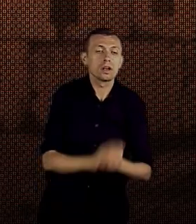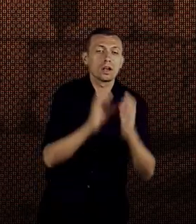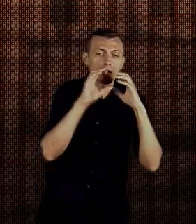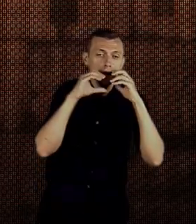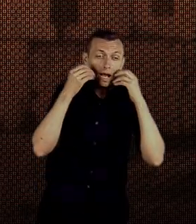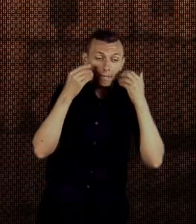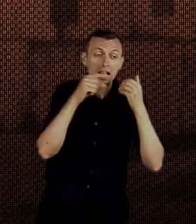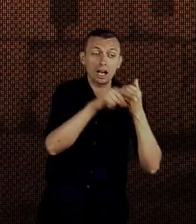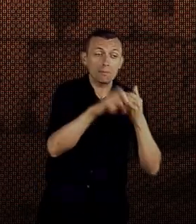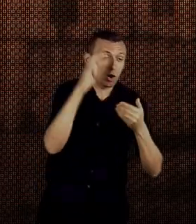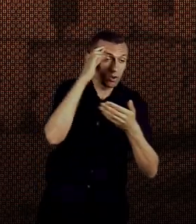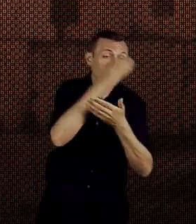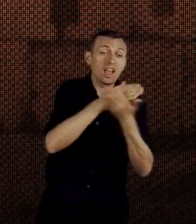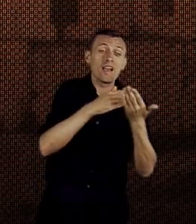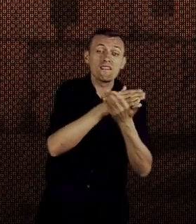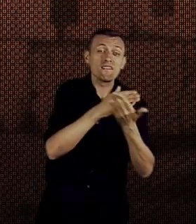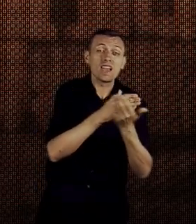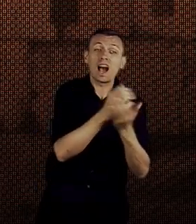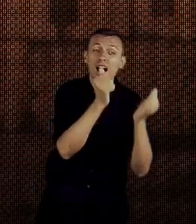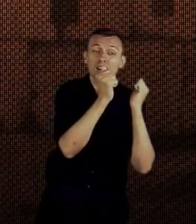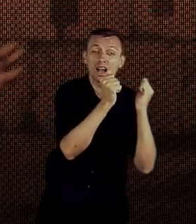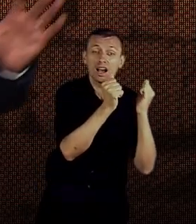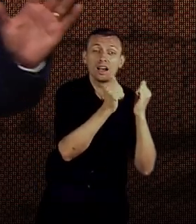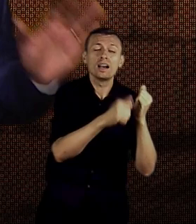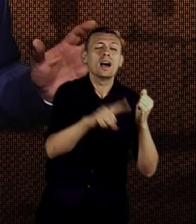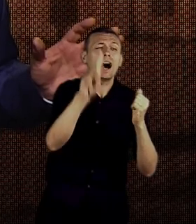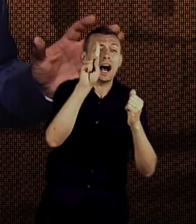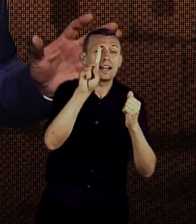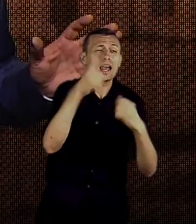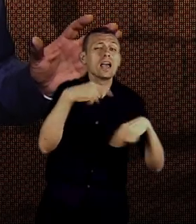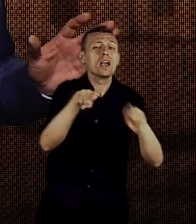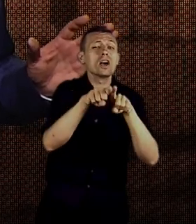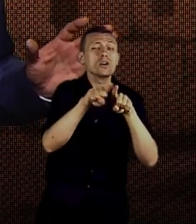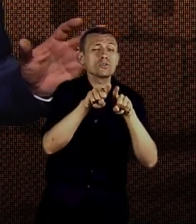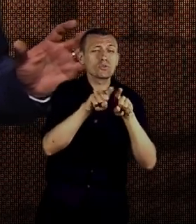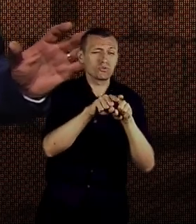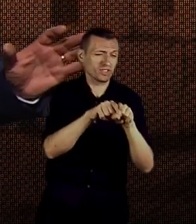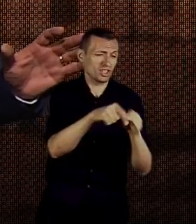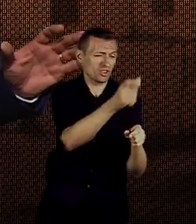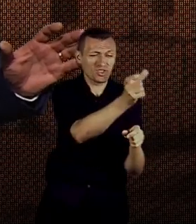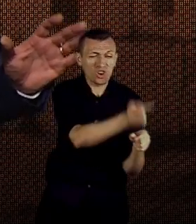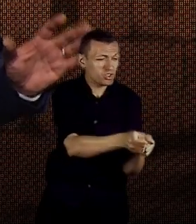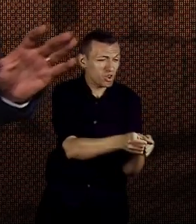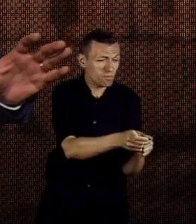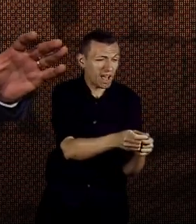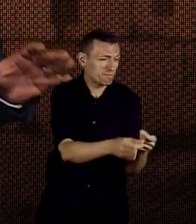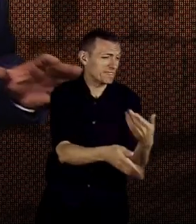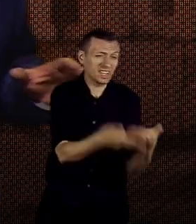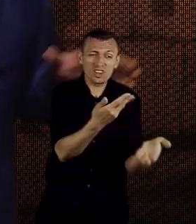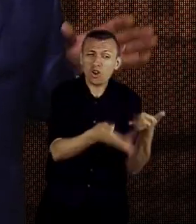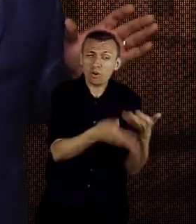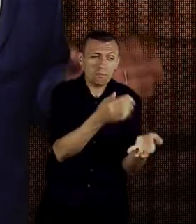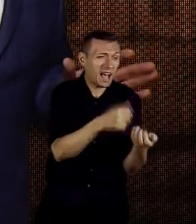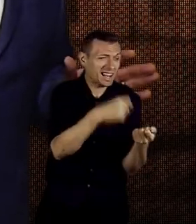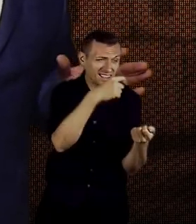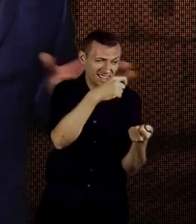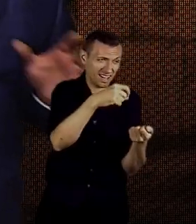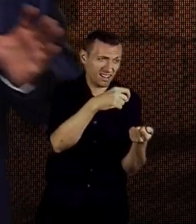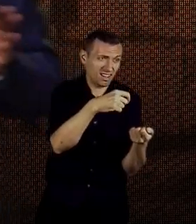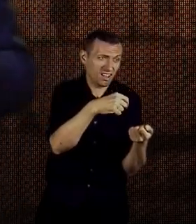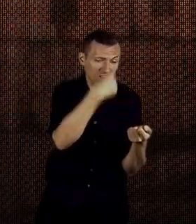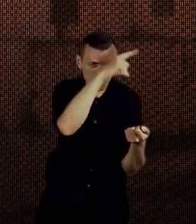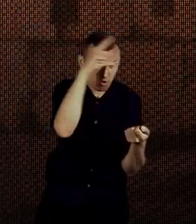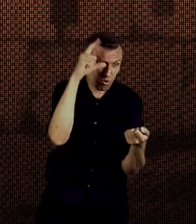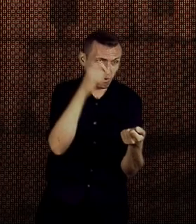bardzo poważne ludzkie słabości. Dwa słowa opisujące Abrahama, a w zasadzie trzy. Wierzył